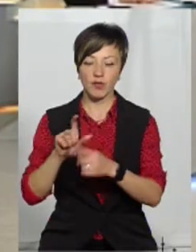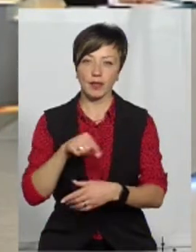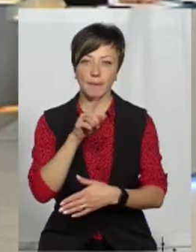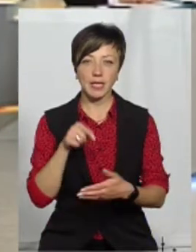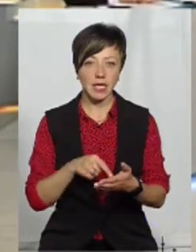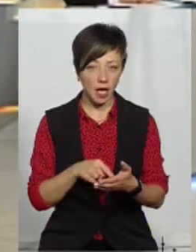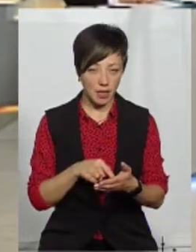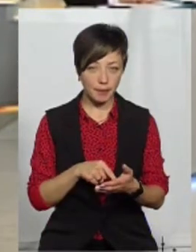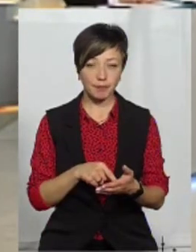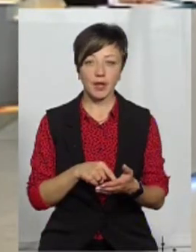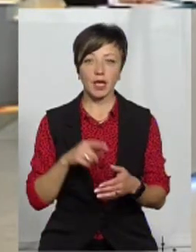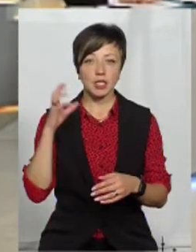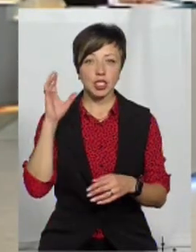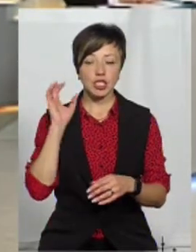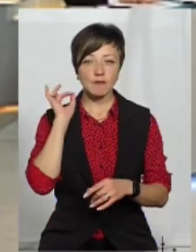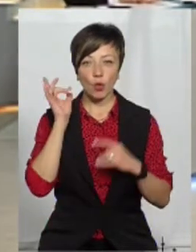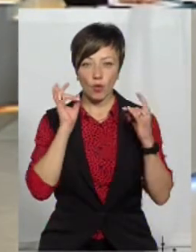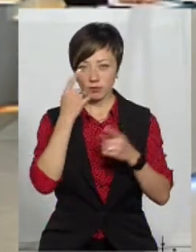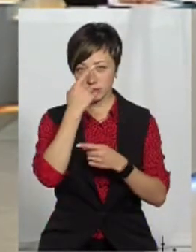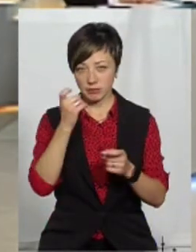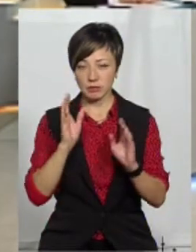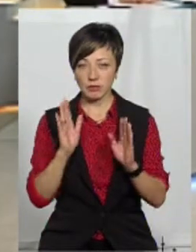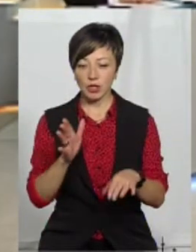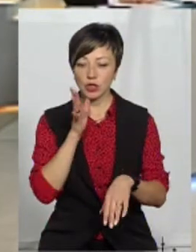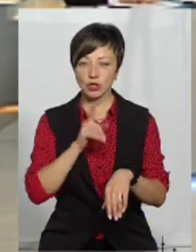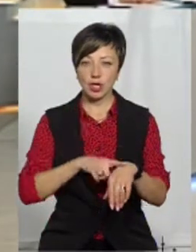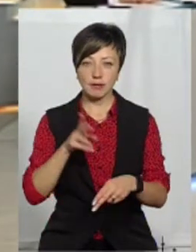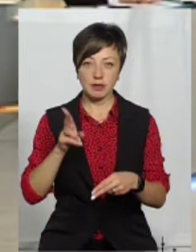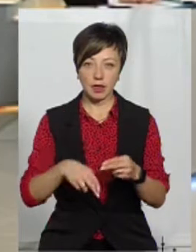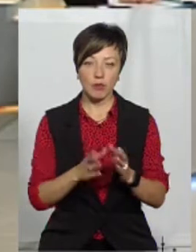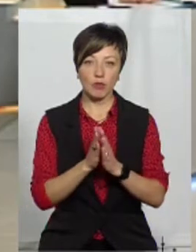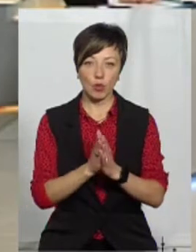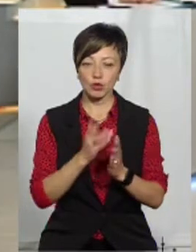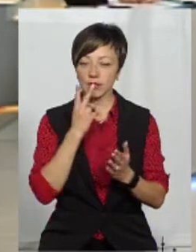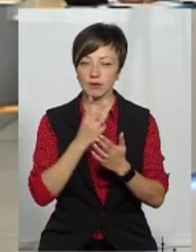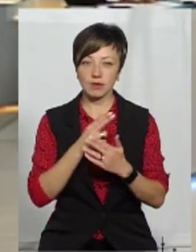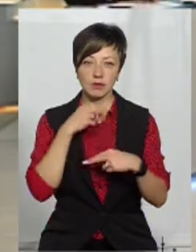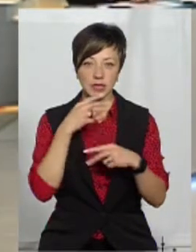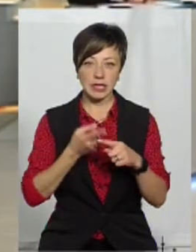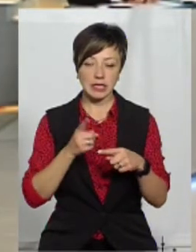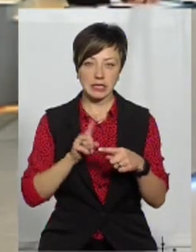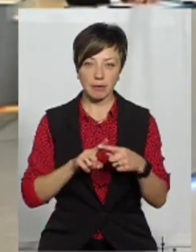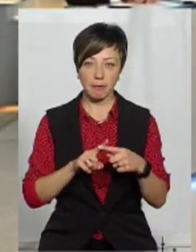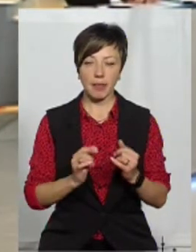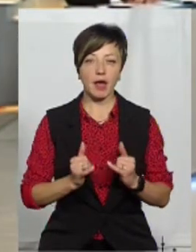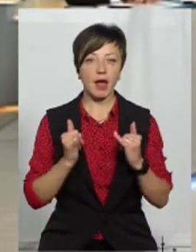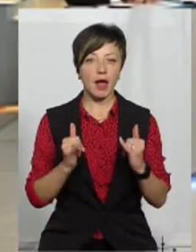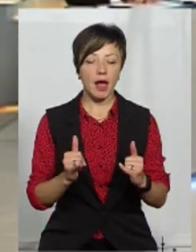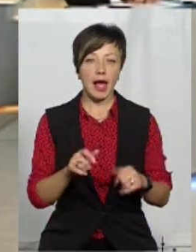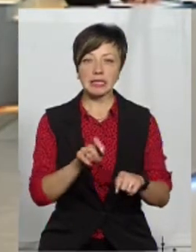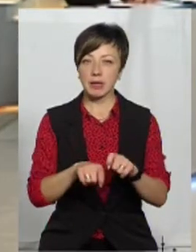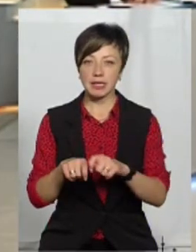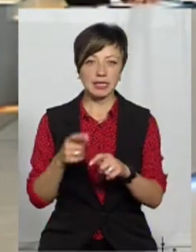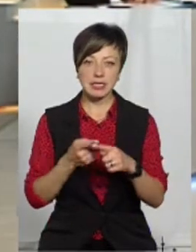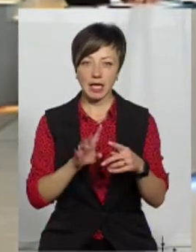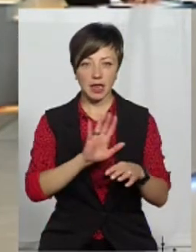питання. Звуковий сигнал буде сповіщати, коли час добігатиме кінця. Прошу зважати на це. Панове експерти, це